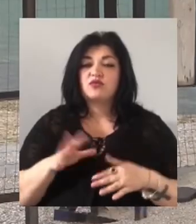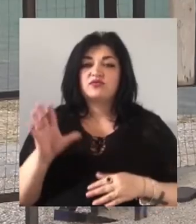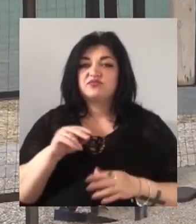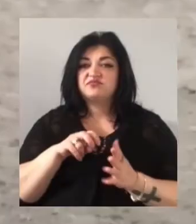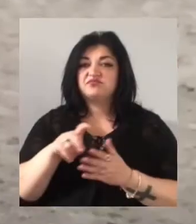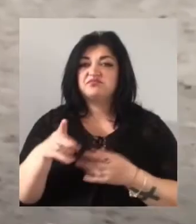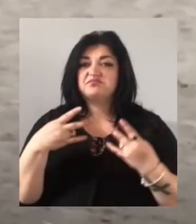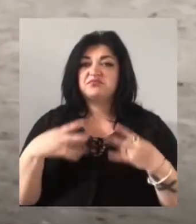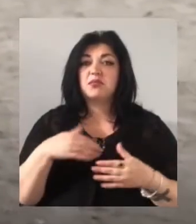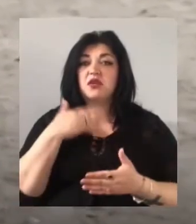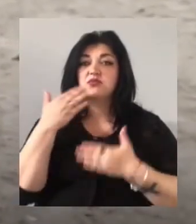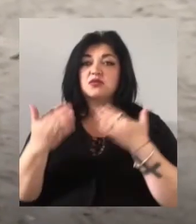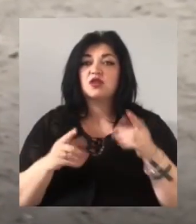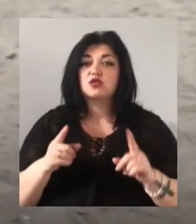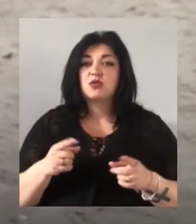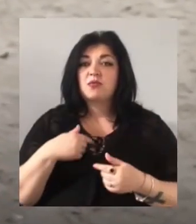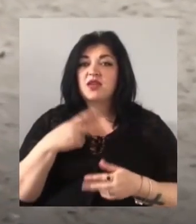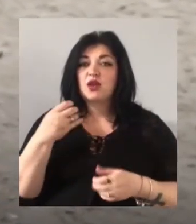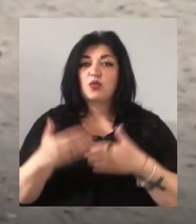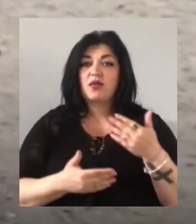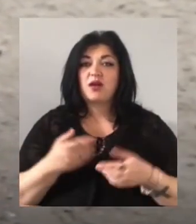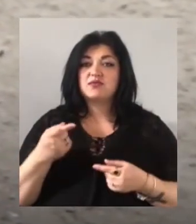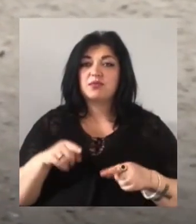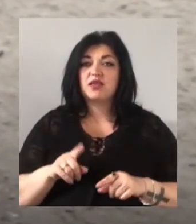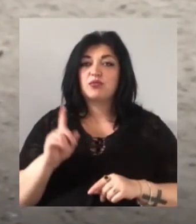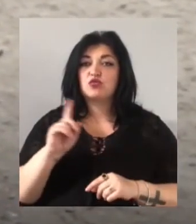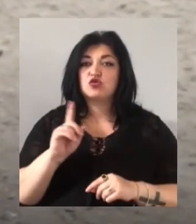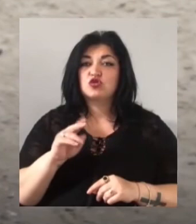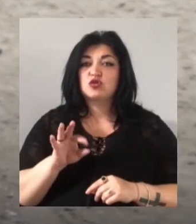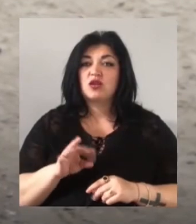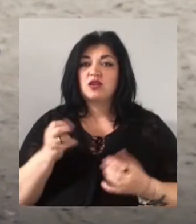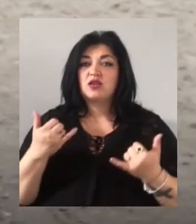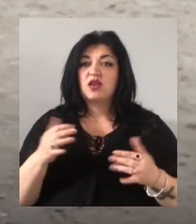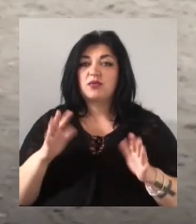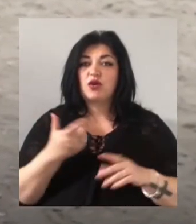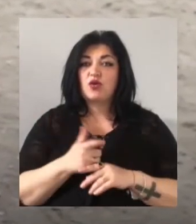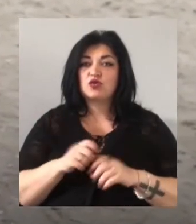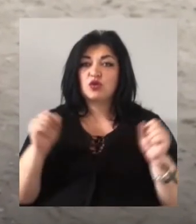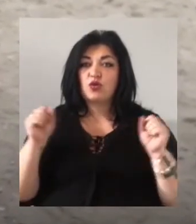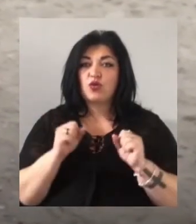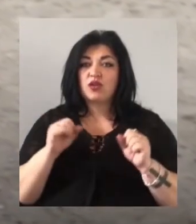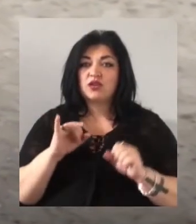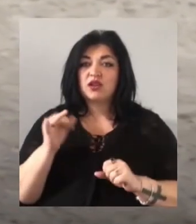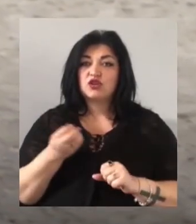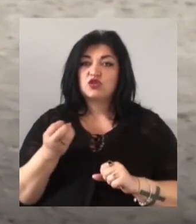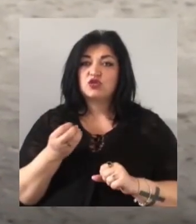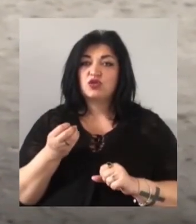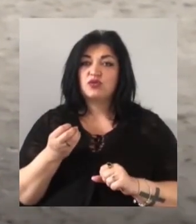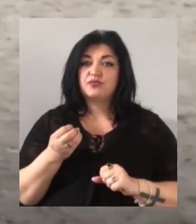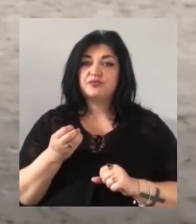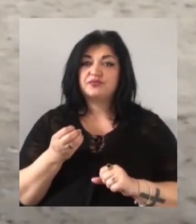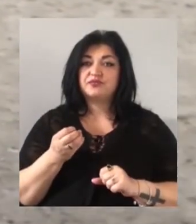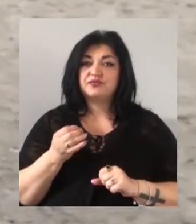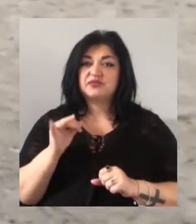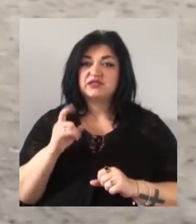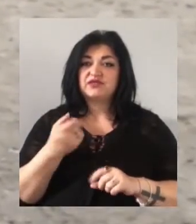розпитали, чому. Ми не купаємося, тому що на даний момент дуже холодно. І ще із-за всієї